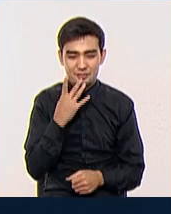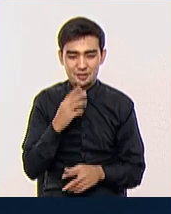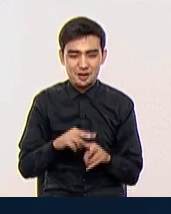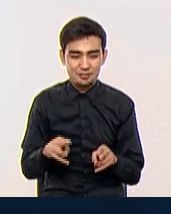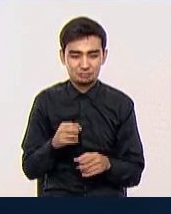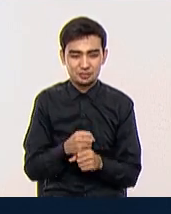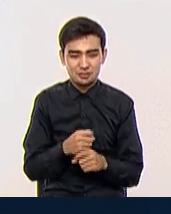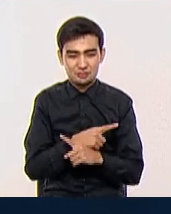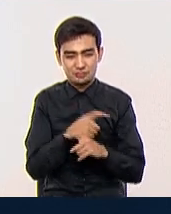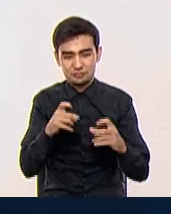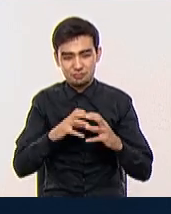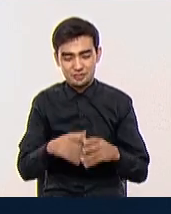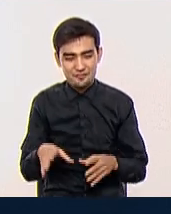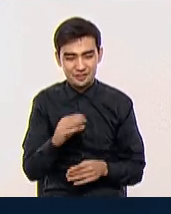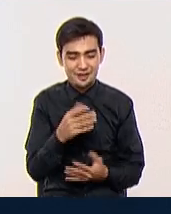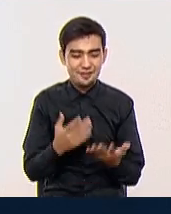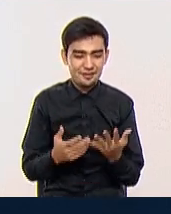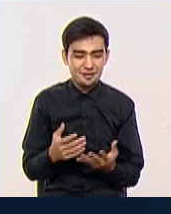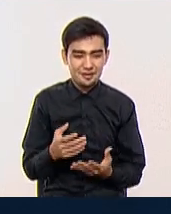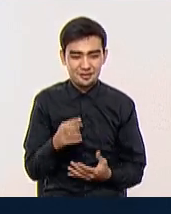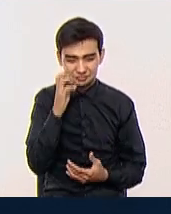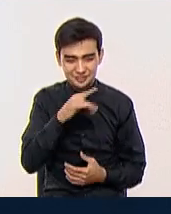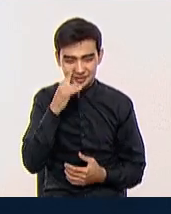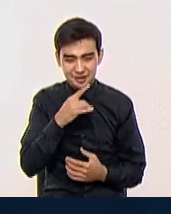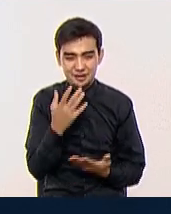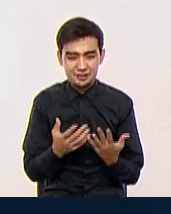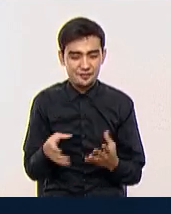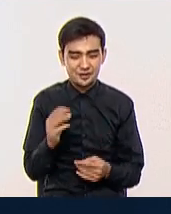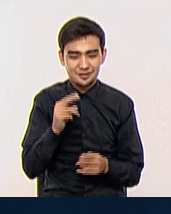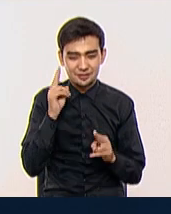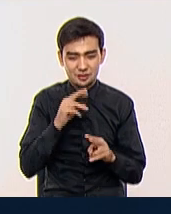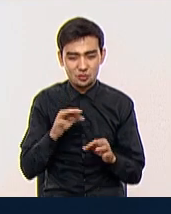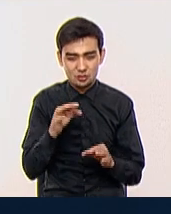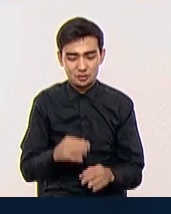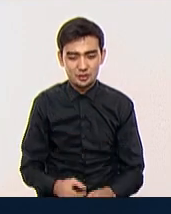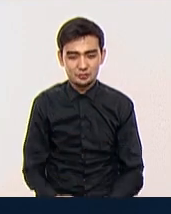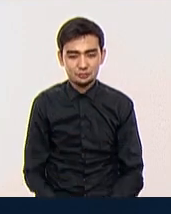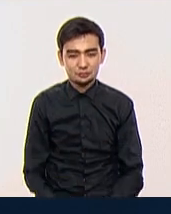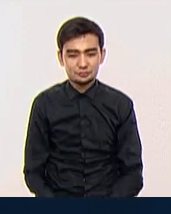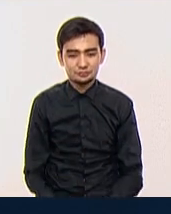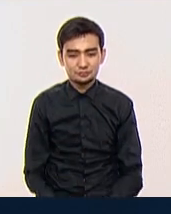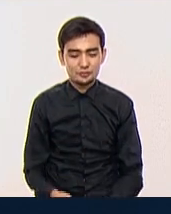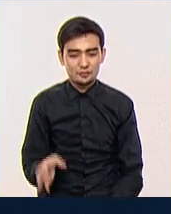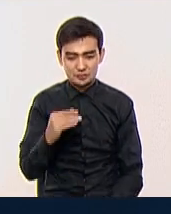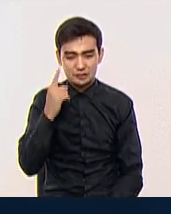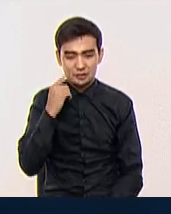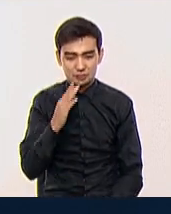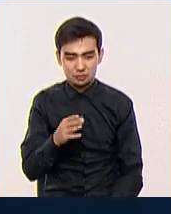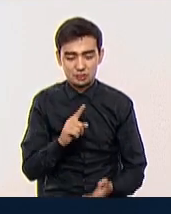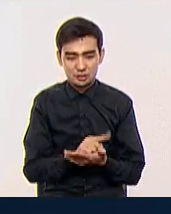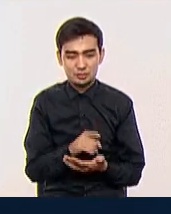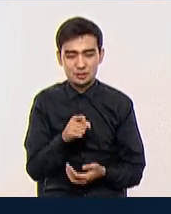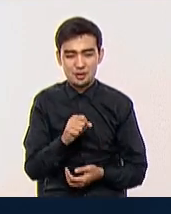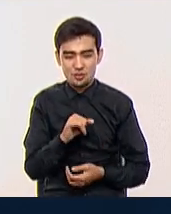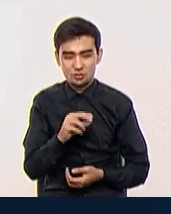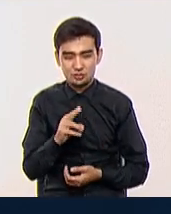бүкіл елге жария түрде өте ме, әлде көп ел одан хабарсыз бола ма? Әрине қабар болады, ол